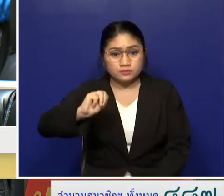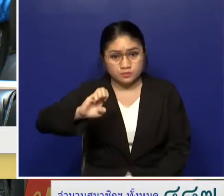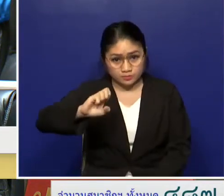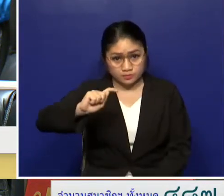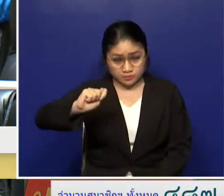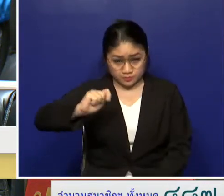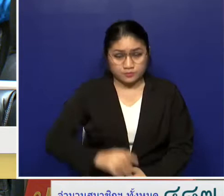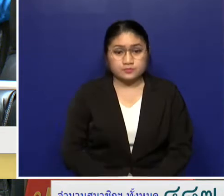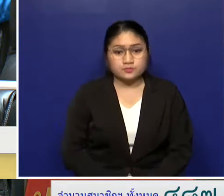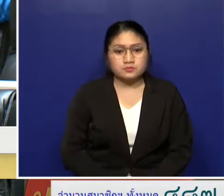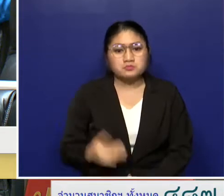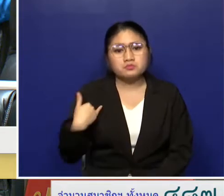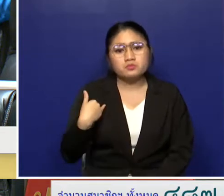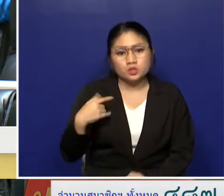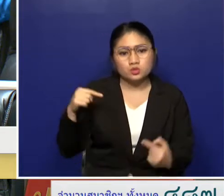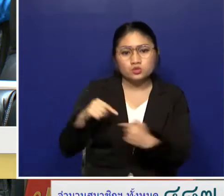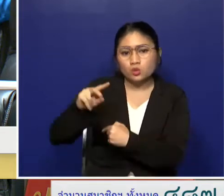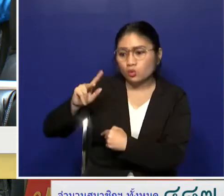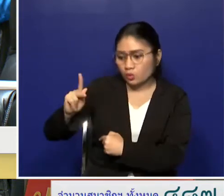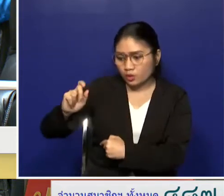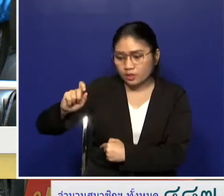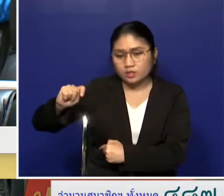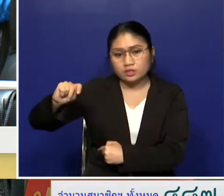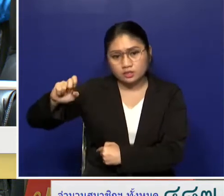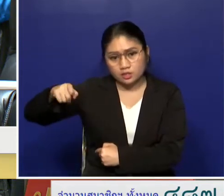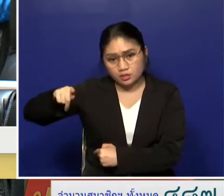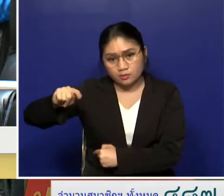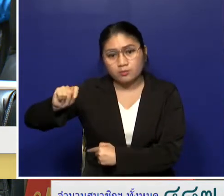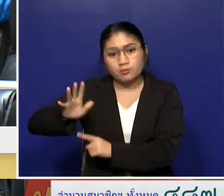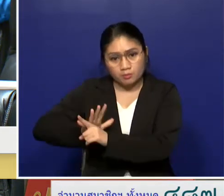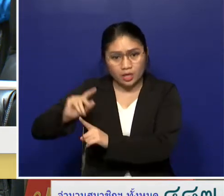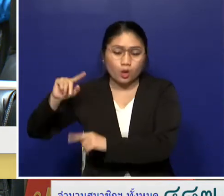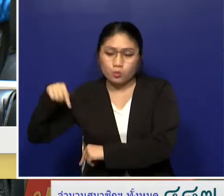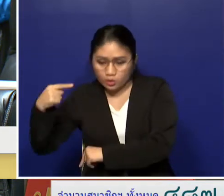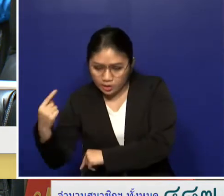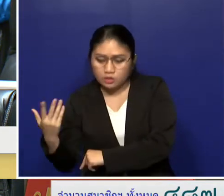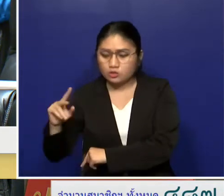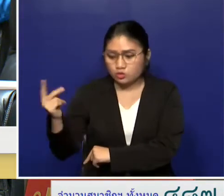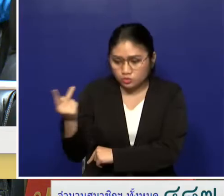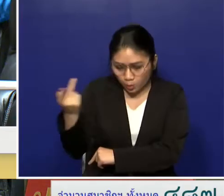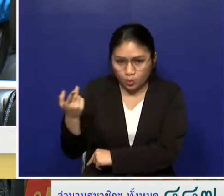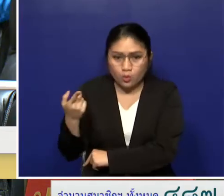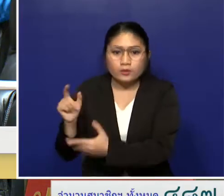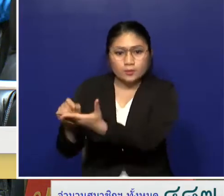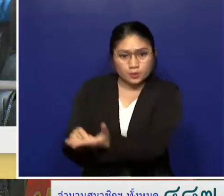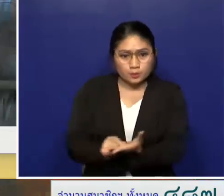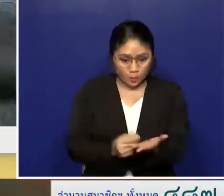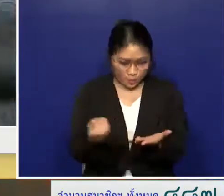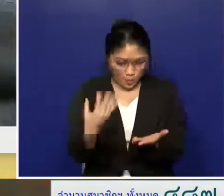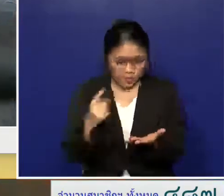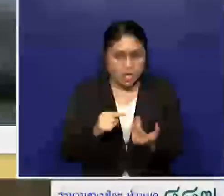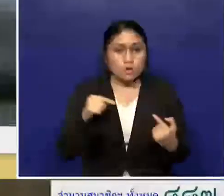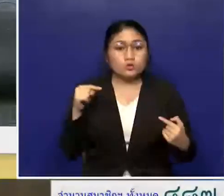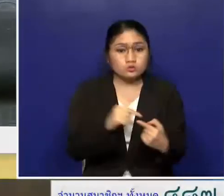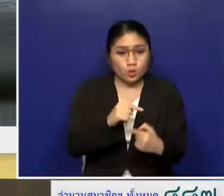ือลองเรียนของนายกติทัฐธ ผ่าทองและนางงามนดกันทาธรรม ตวแทนภาคี เคือข่าย ชาวไล่ยาสูพ แ่งประเทศไย